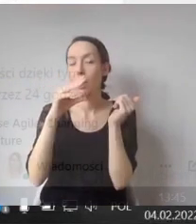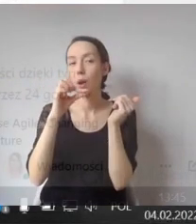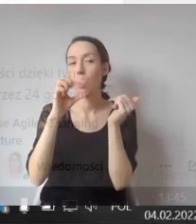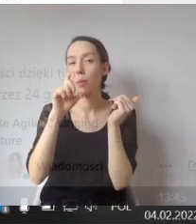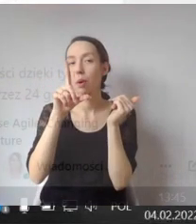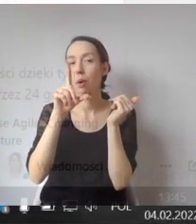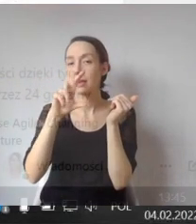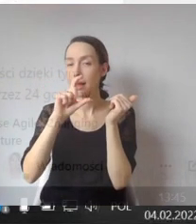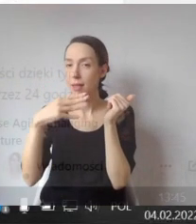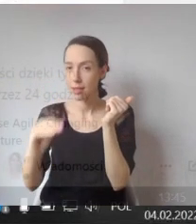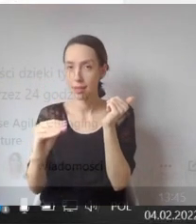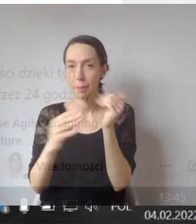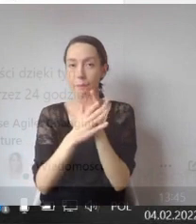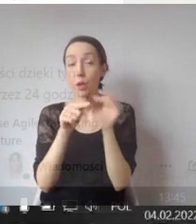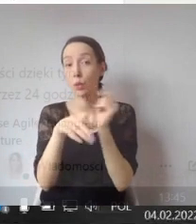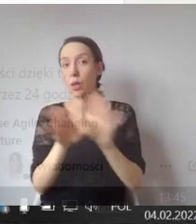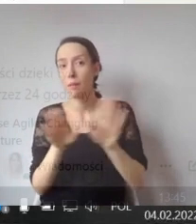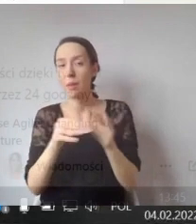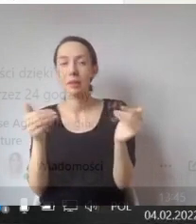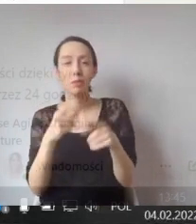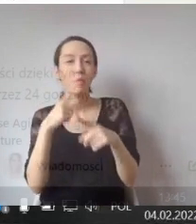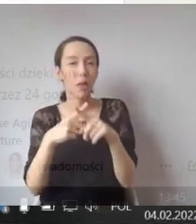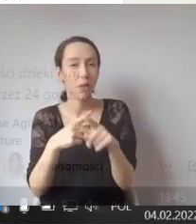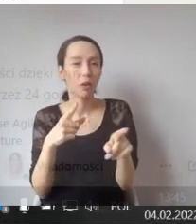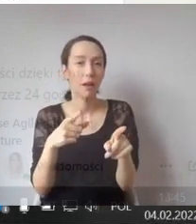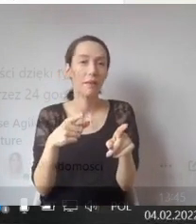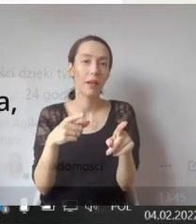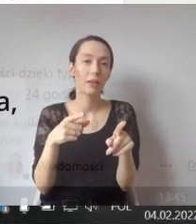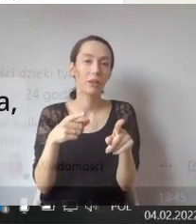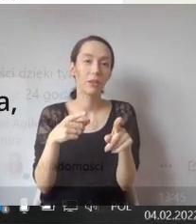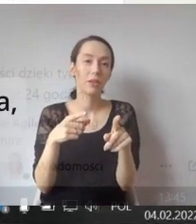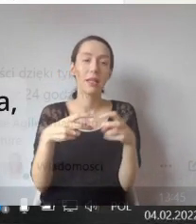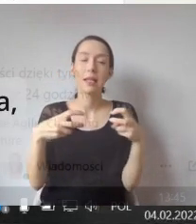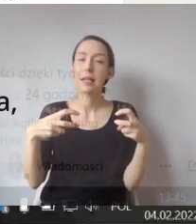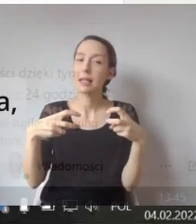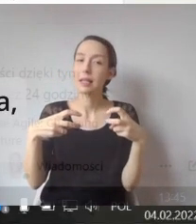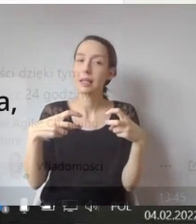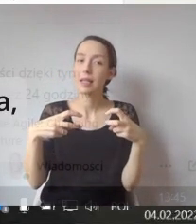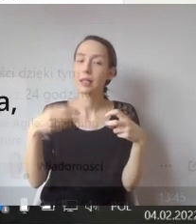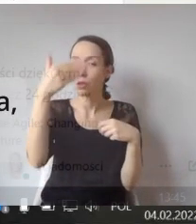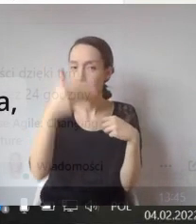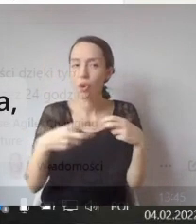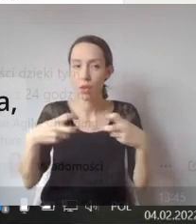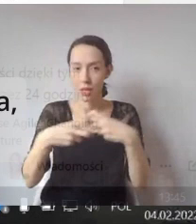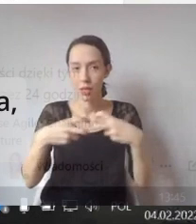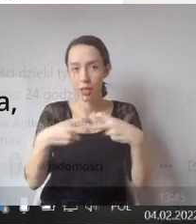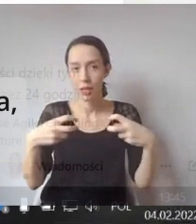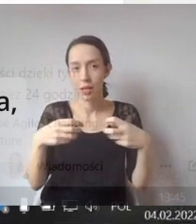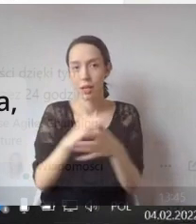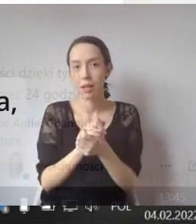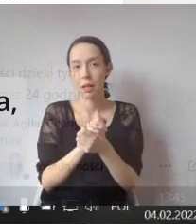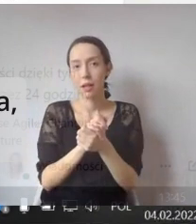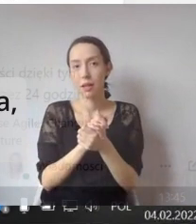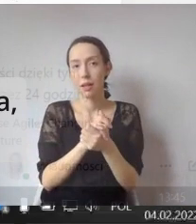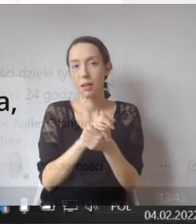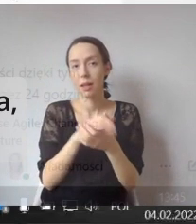I w tym miejscu możecie dodawać różnego typu linki. Ja na przykład tutaj dodałam link z filmikiem z YouTube'a